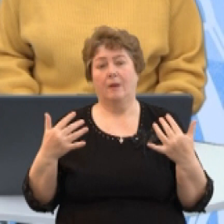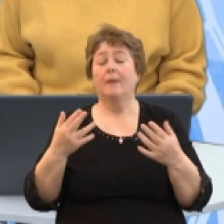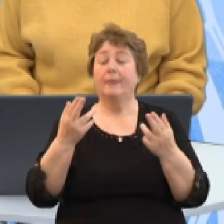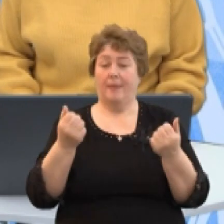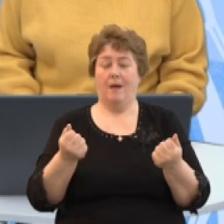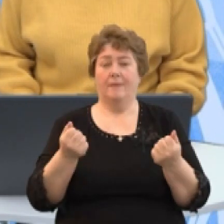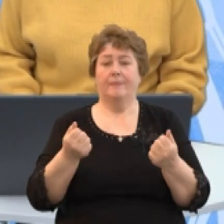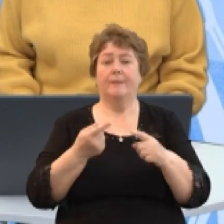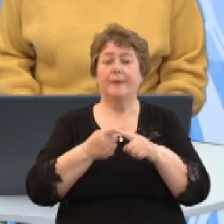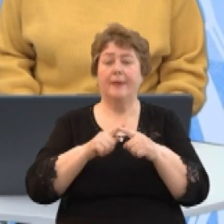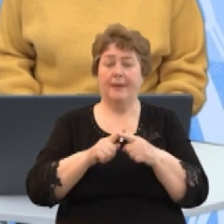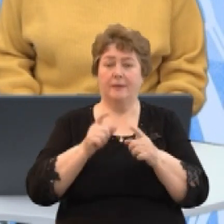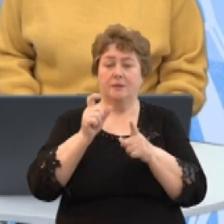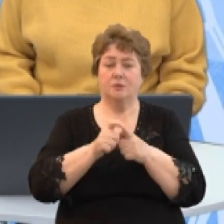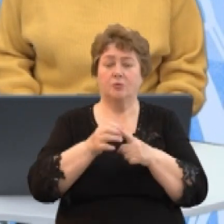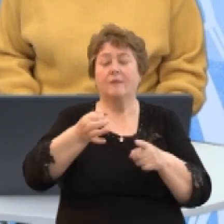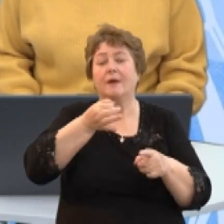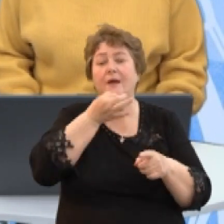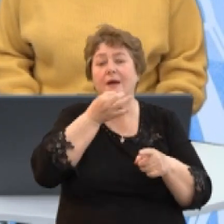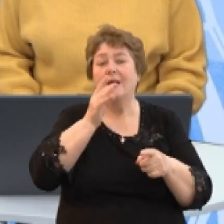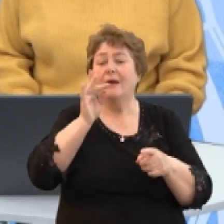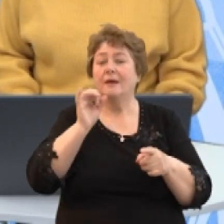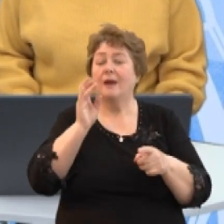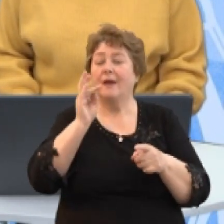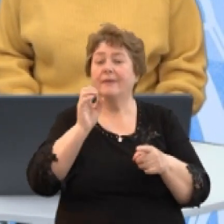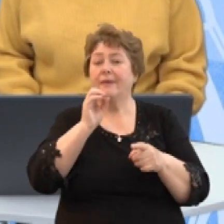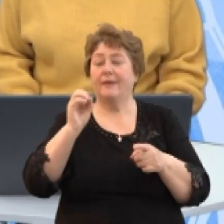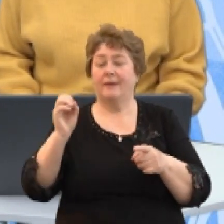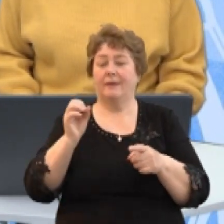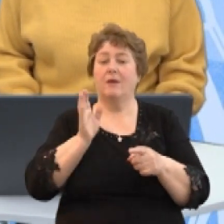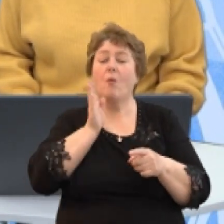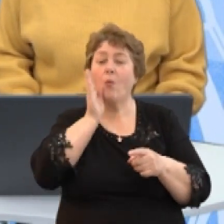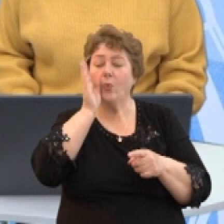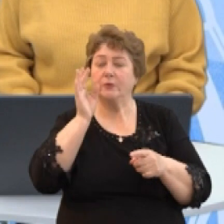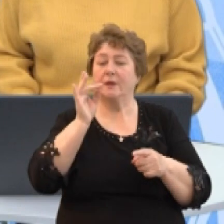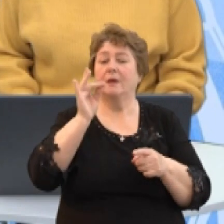да это слово раннее утро раннее